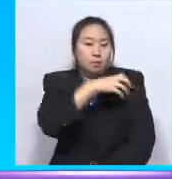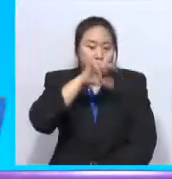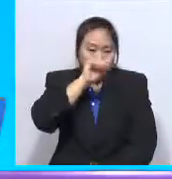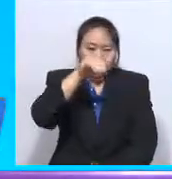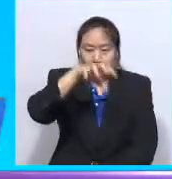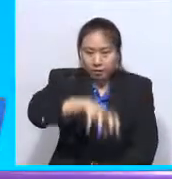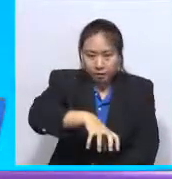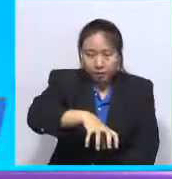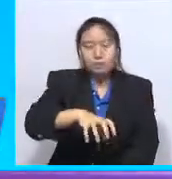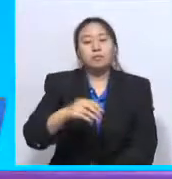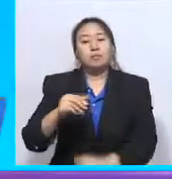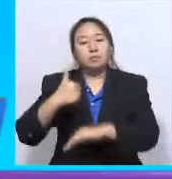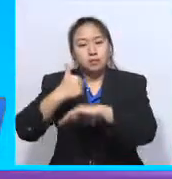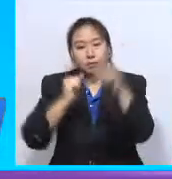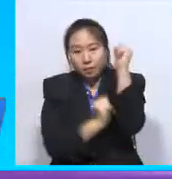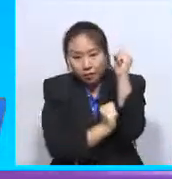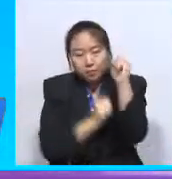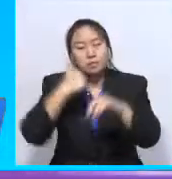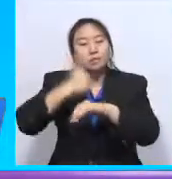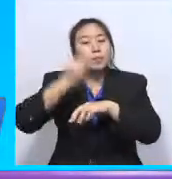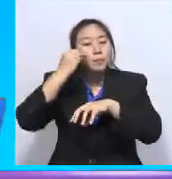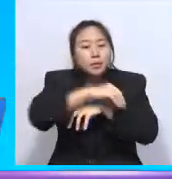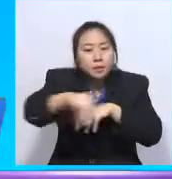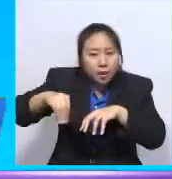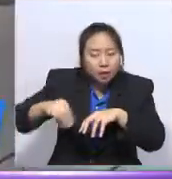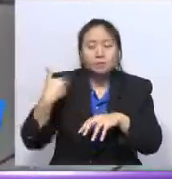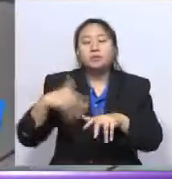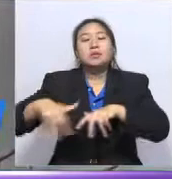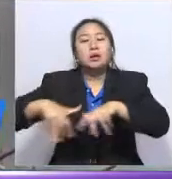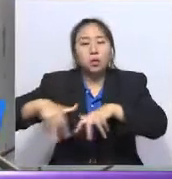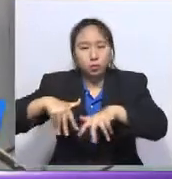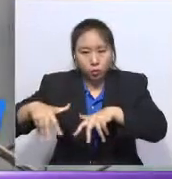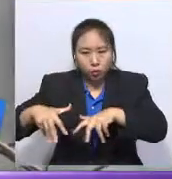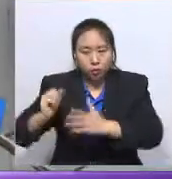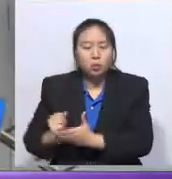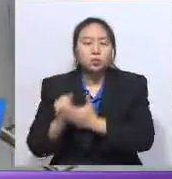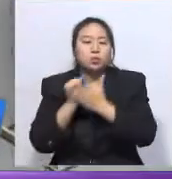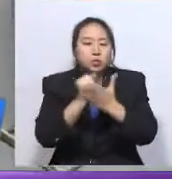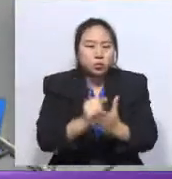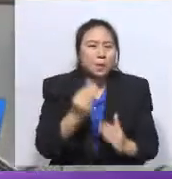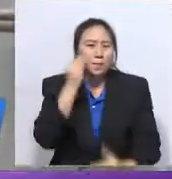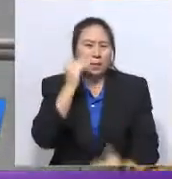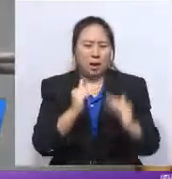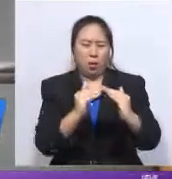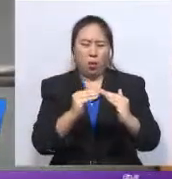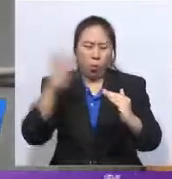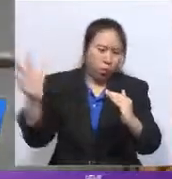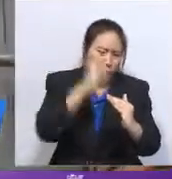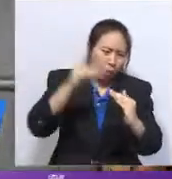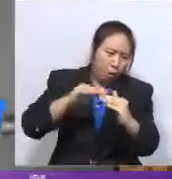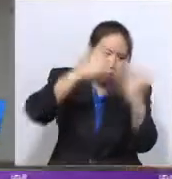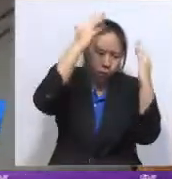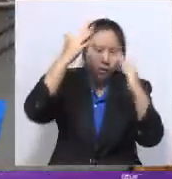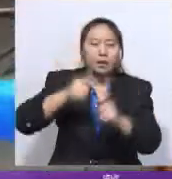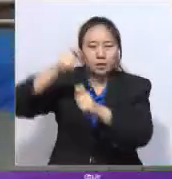ำบลบึงงามนะคะกำนันแล้วก็ผู้ใหญ่บ้านรวมถึงประชาชนจิตอาสาด้วยเข้าช่วยเหลือซ่อมแซมบ้านเรือนที่ได้รับผลกระทบจาก